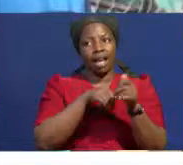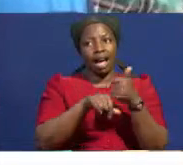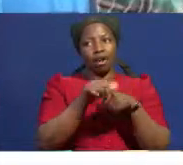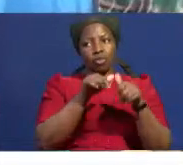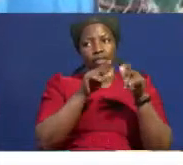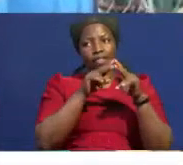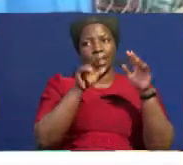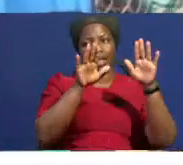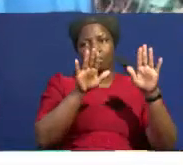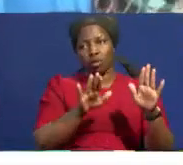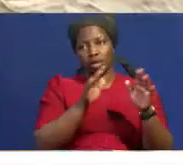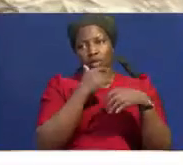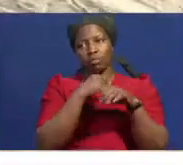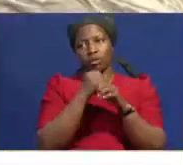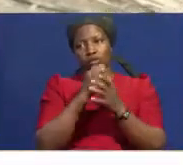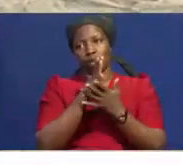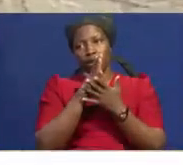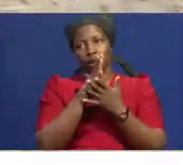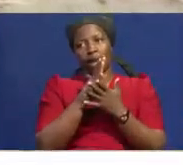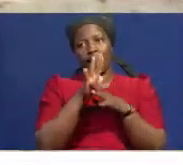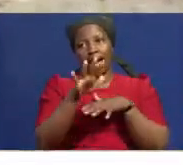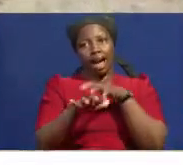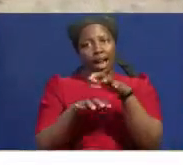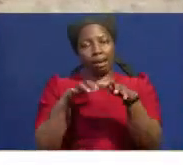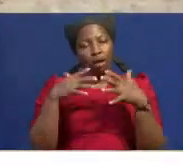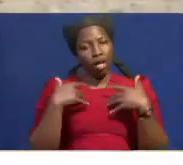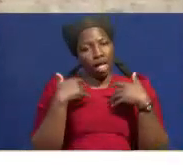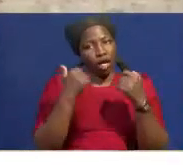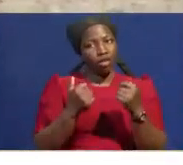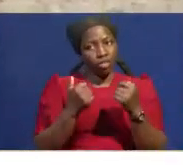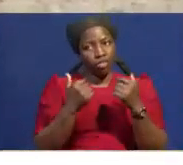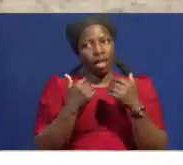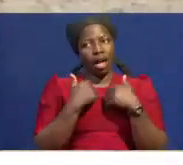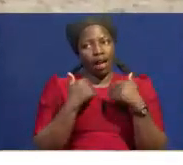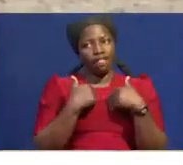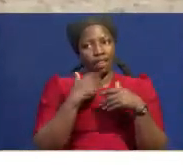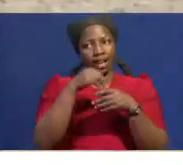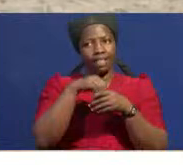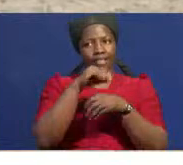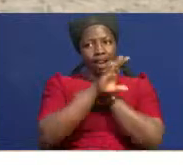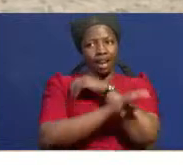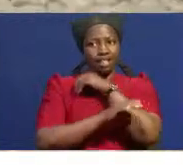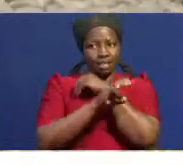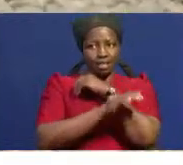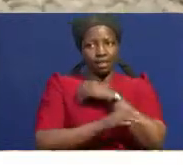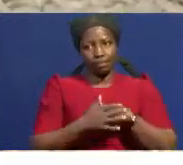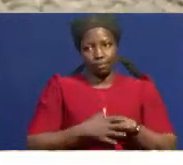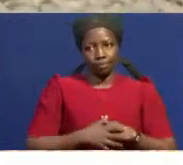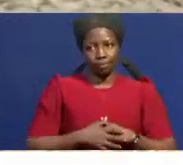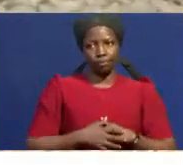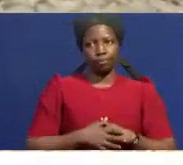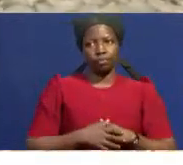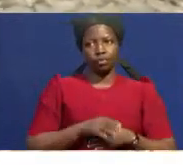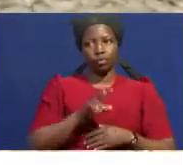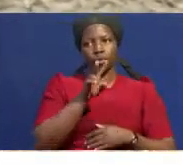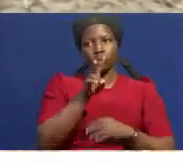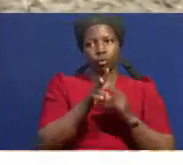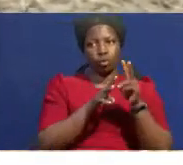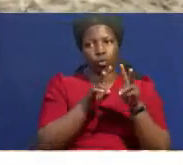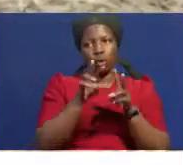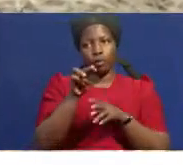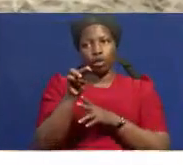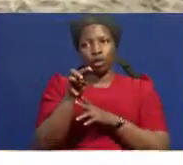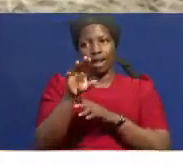kuhakikisha afya ya mifugo kote nchini. Wakati wa shughuli hiyo, ng'ombe milioni 22 watachanjwa dhidi ya ugonjwa wa